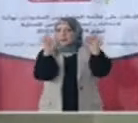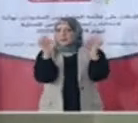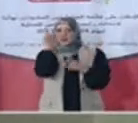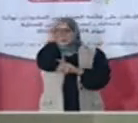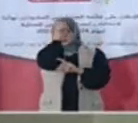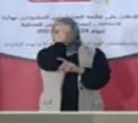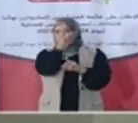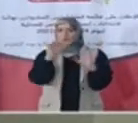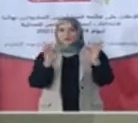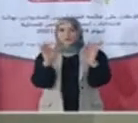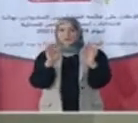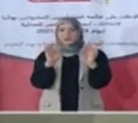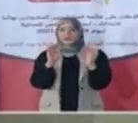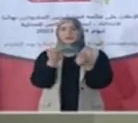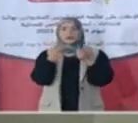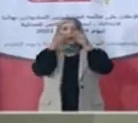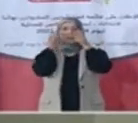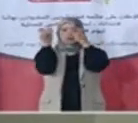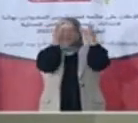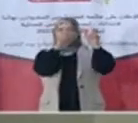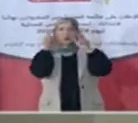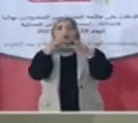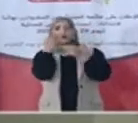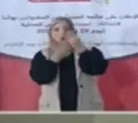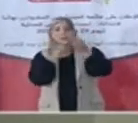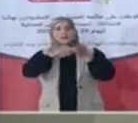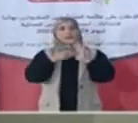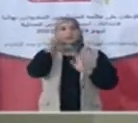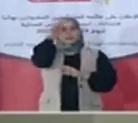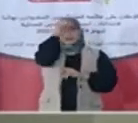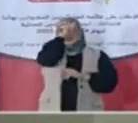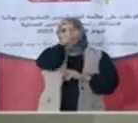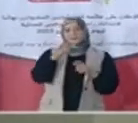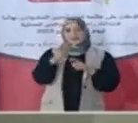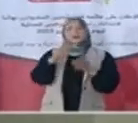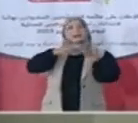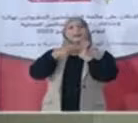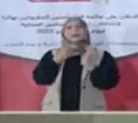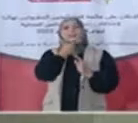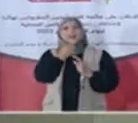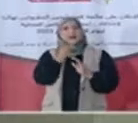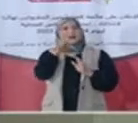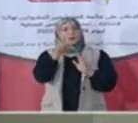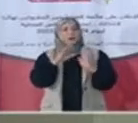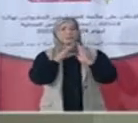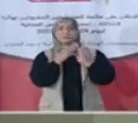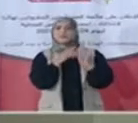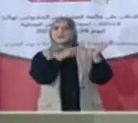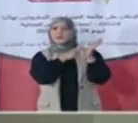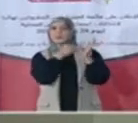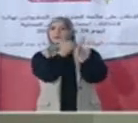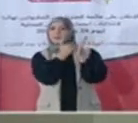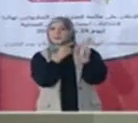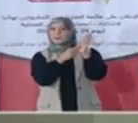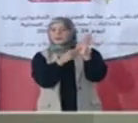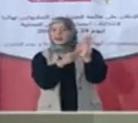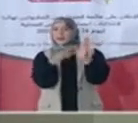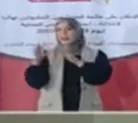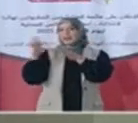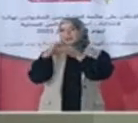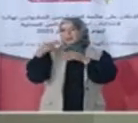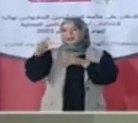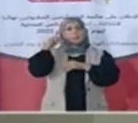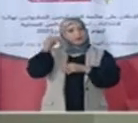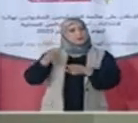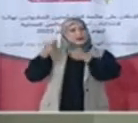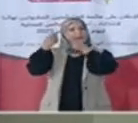بالمعنى المالي أو بالمعنى يعني المتعارف عليه، هي مسك دفاتر ومسك هذا الحساب،